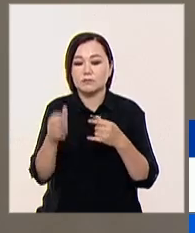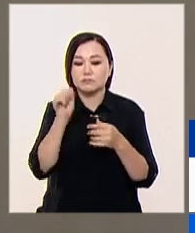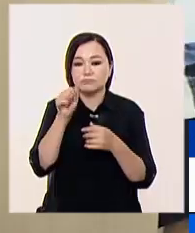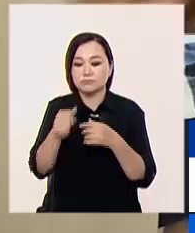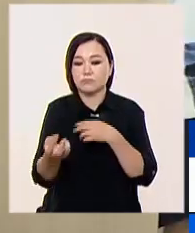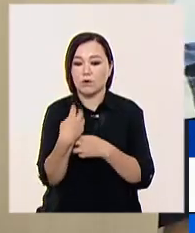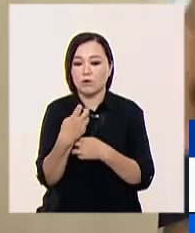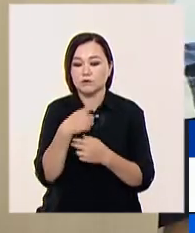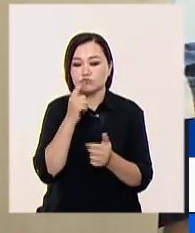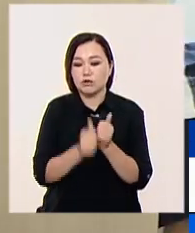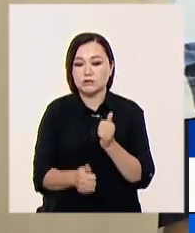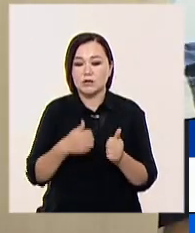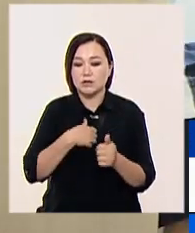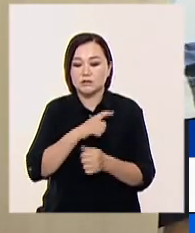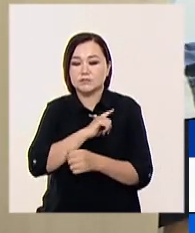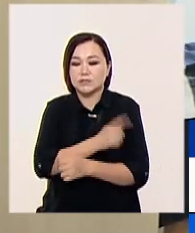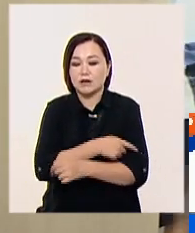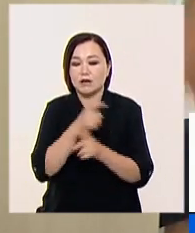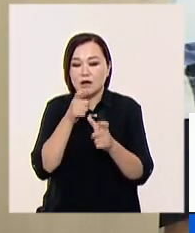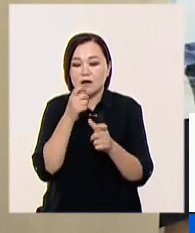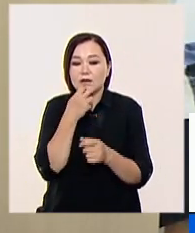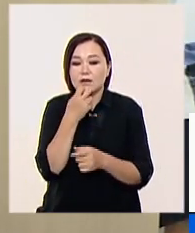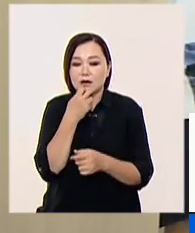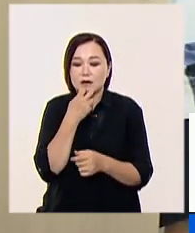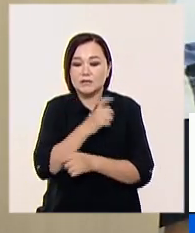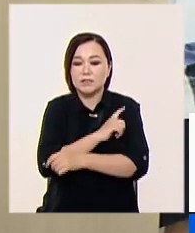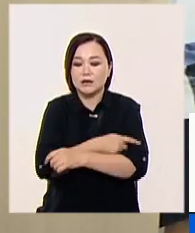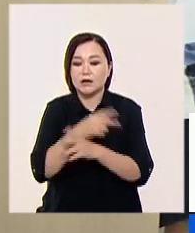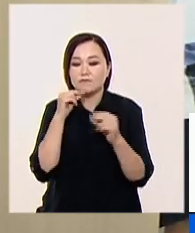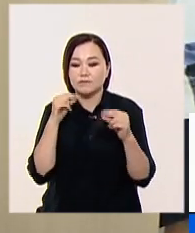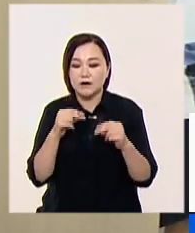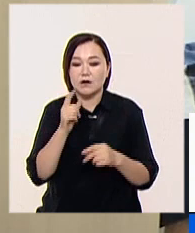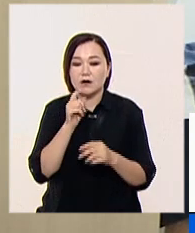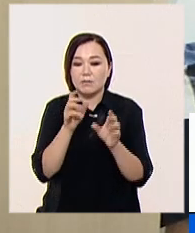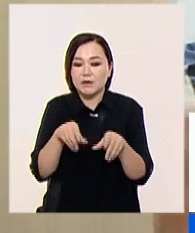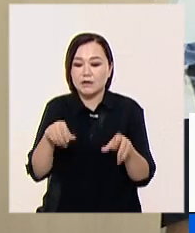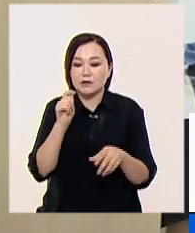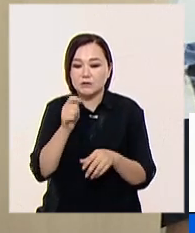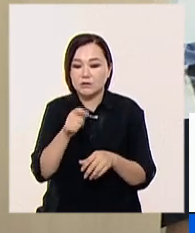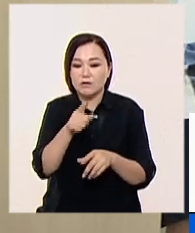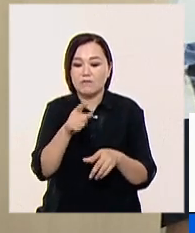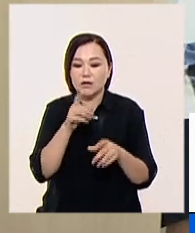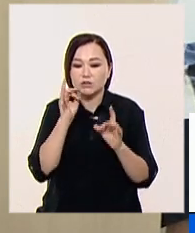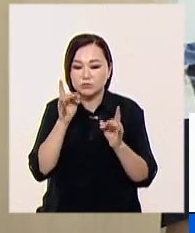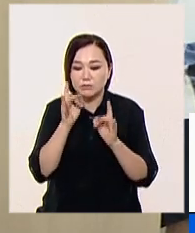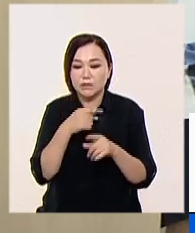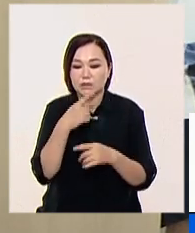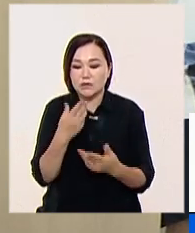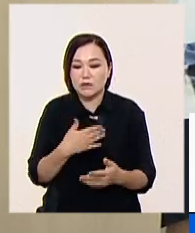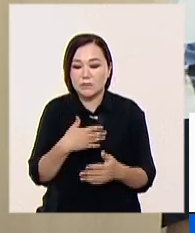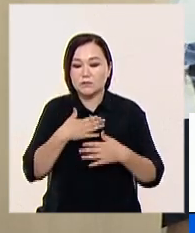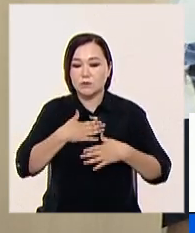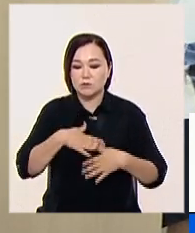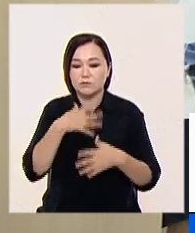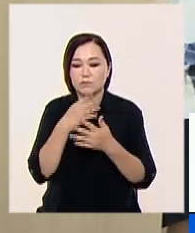тұрғын. Біз қатты күліп тұрсақ, қатты сөйлеп тұрсақ, біздің батареяға қатты, сонда не дейді, сендер шулаватсыңдар деп ше. А біз жай ғана